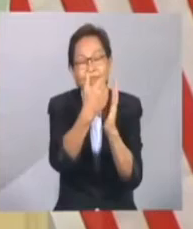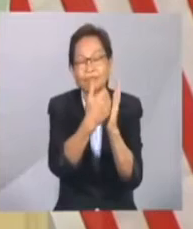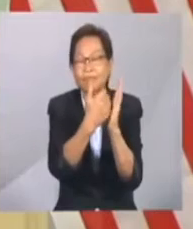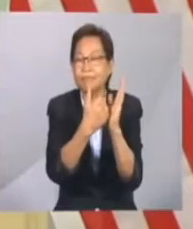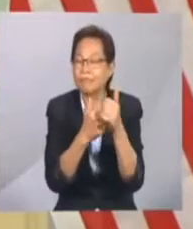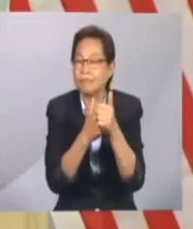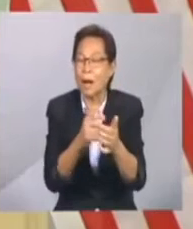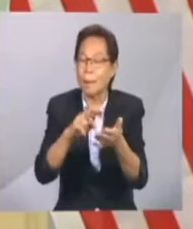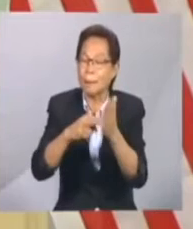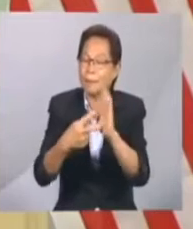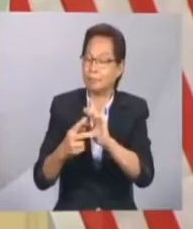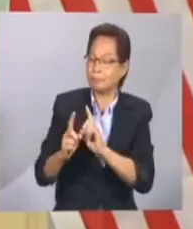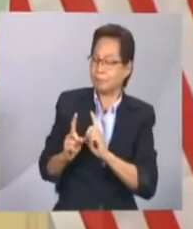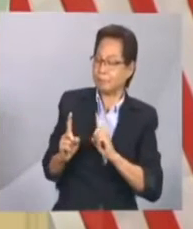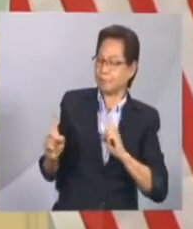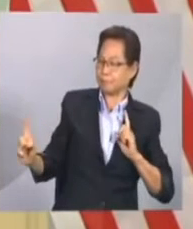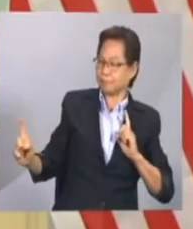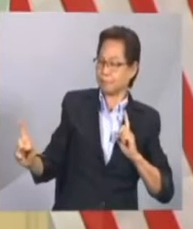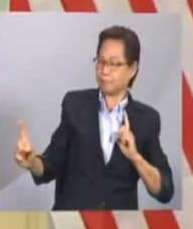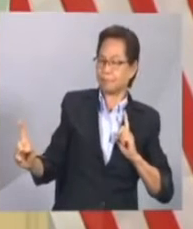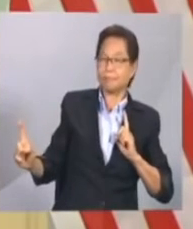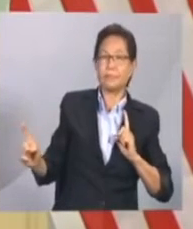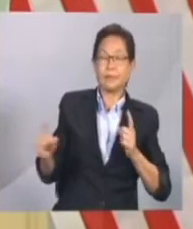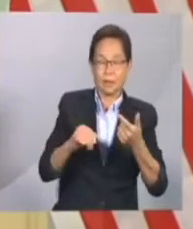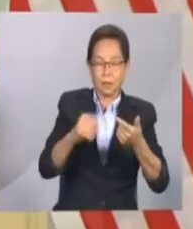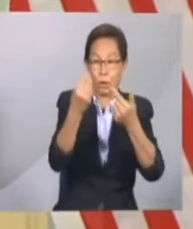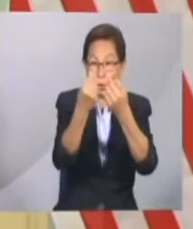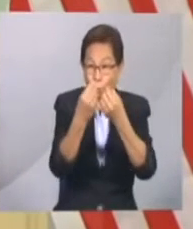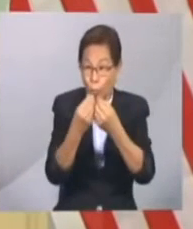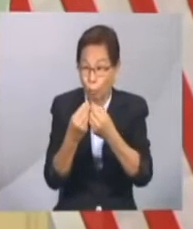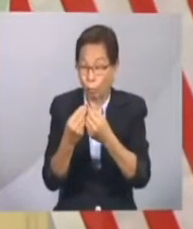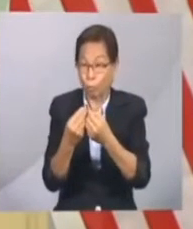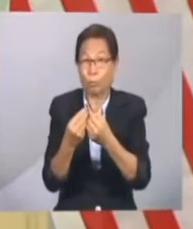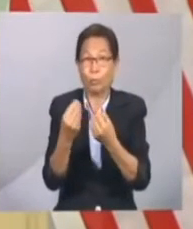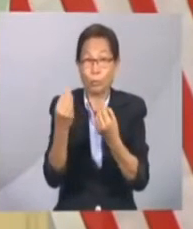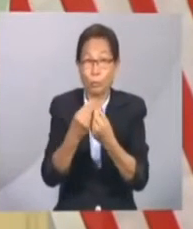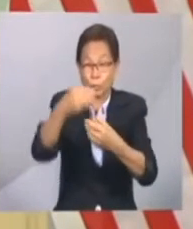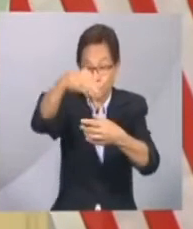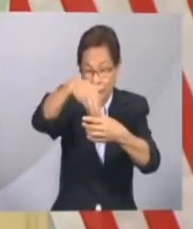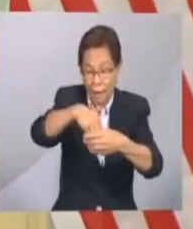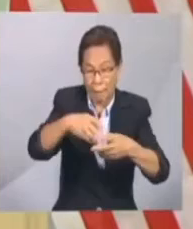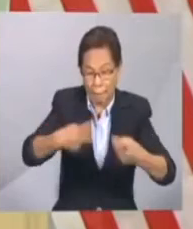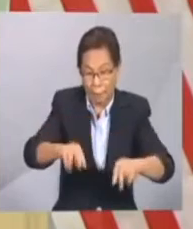segi penjarakan sosial, dari segi jumlah yang berada di dalam